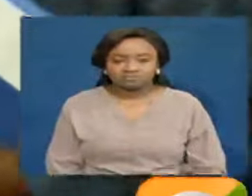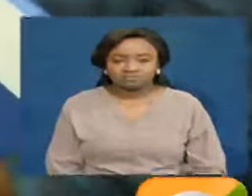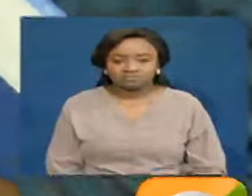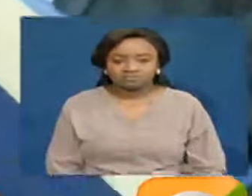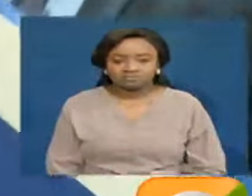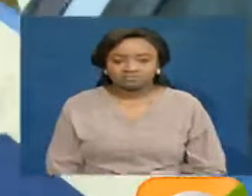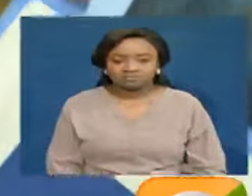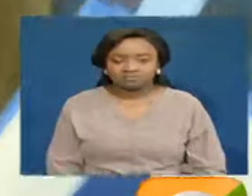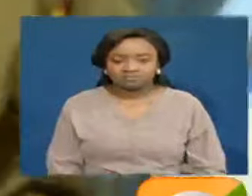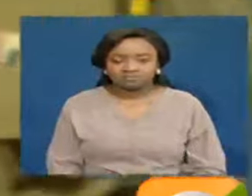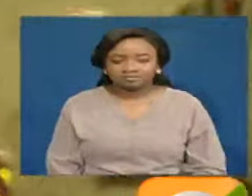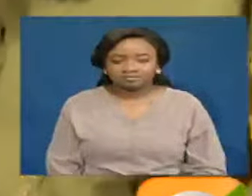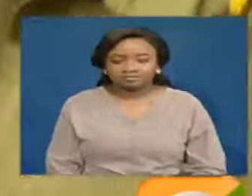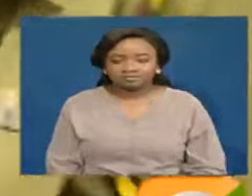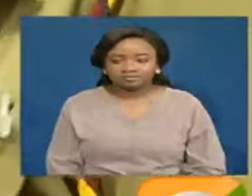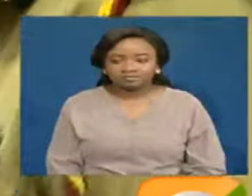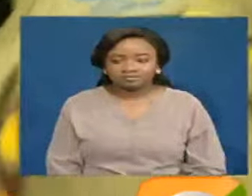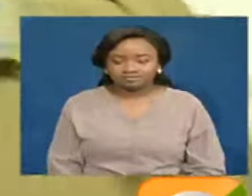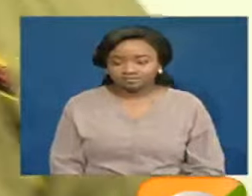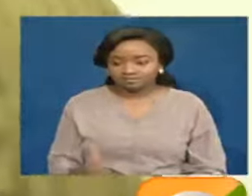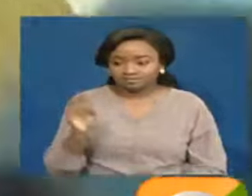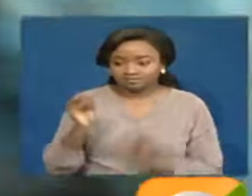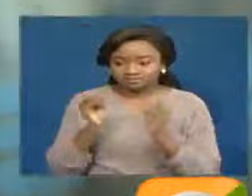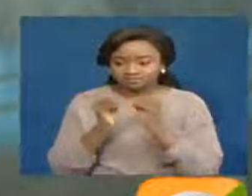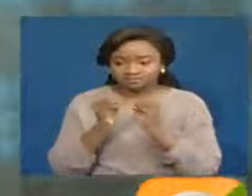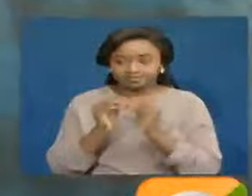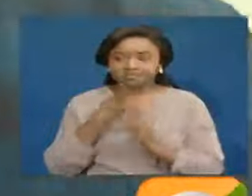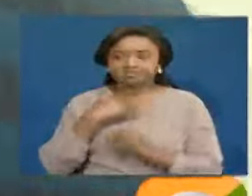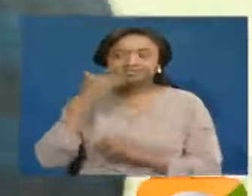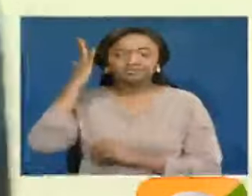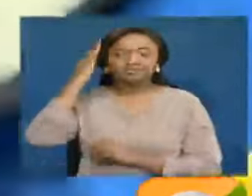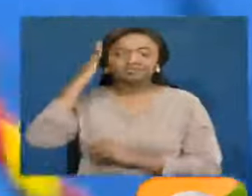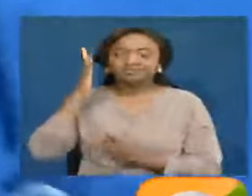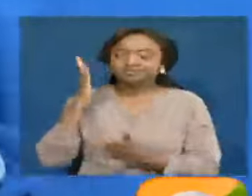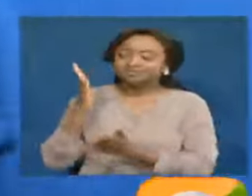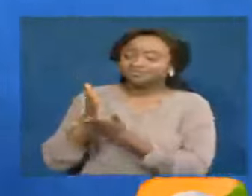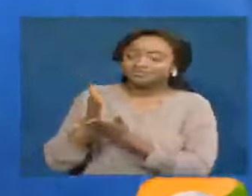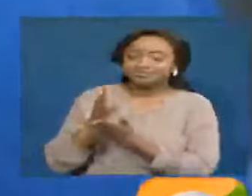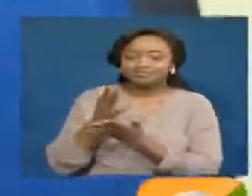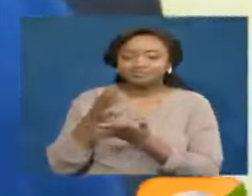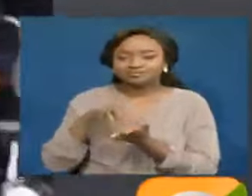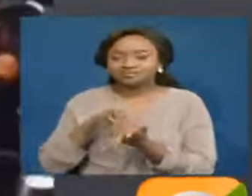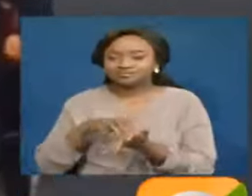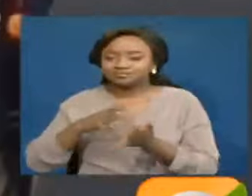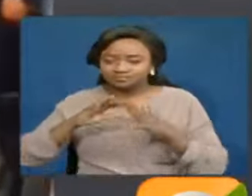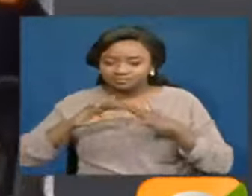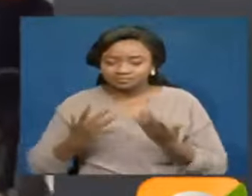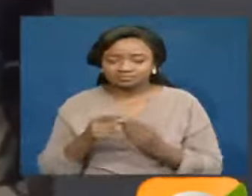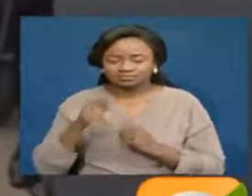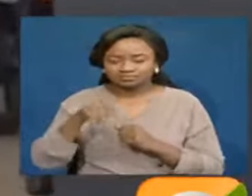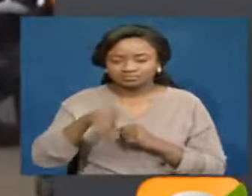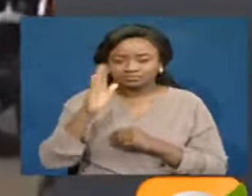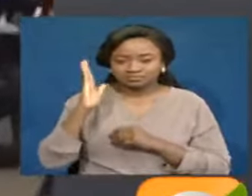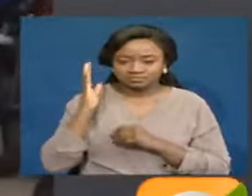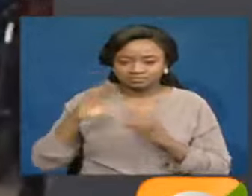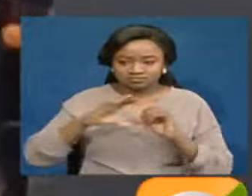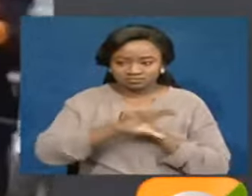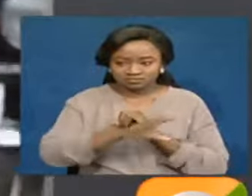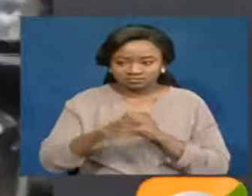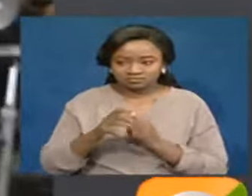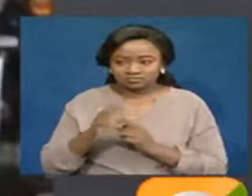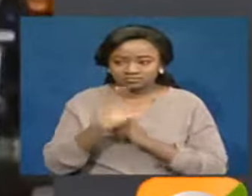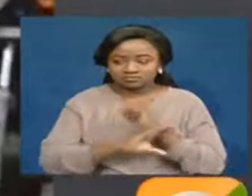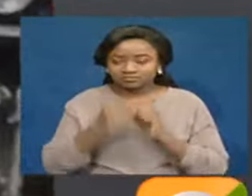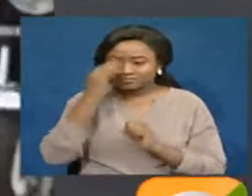Katika kikao hicho kilichotaka kubaini mbivu na mbichi kuhusu hali halisi ya usalama nchini, haswa kuhusu ongezeko la visa